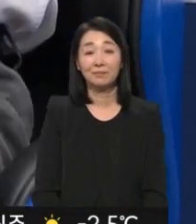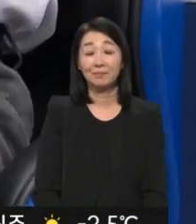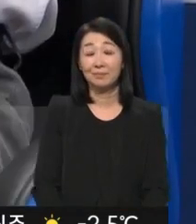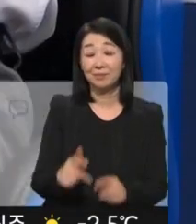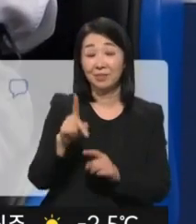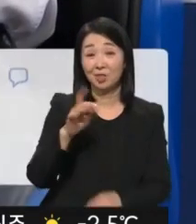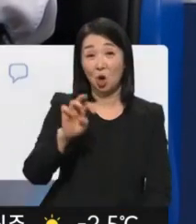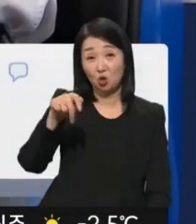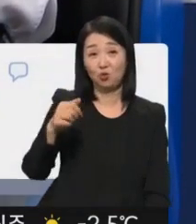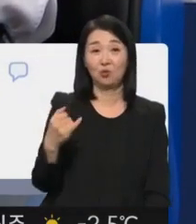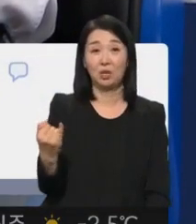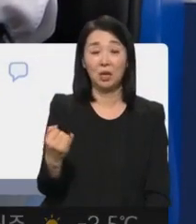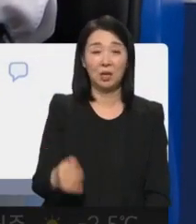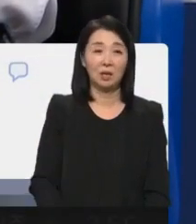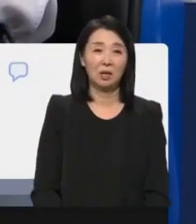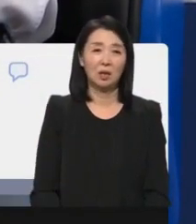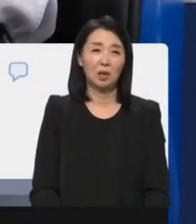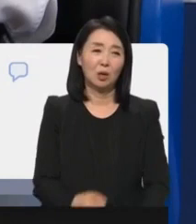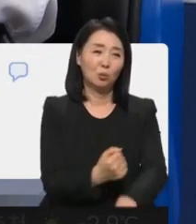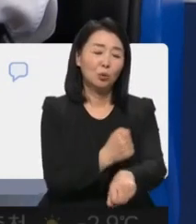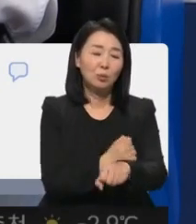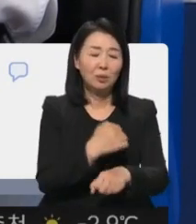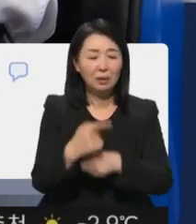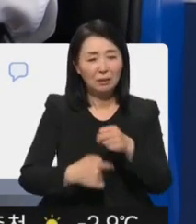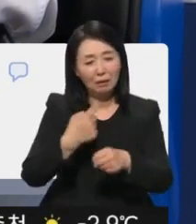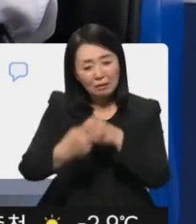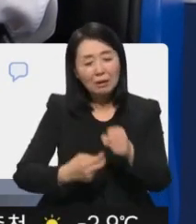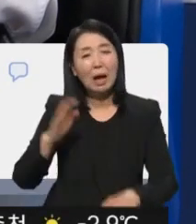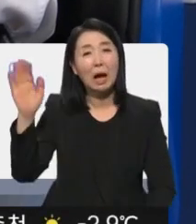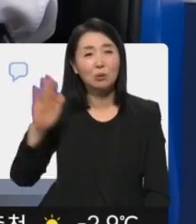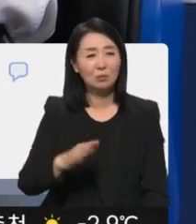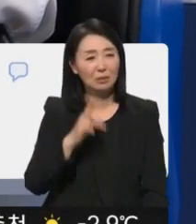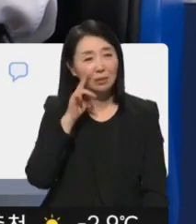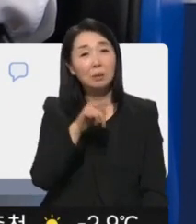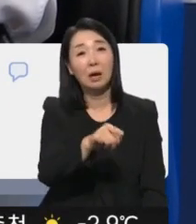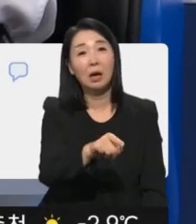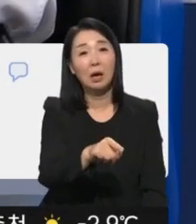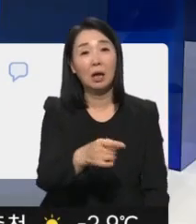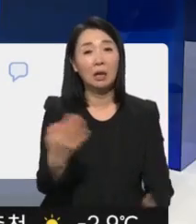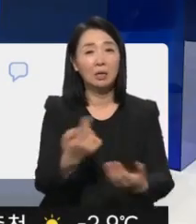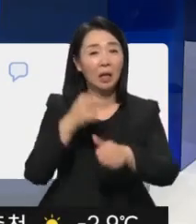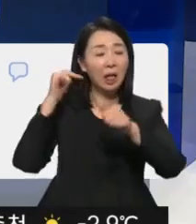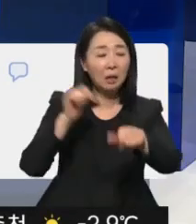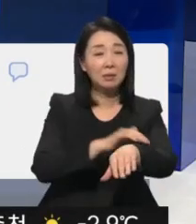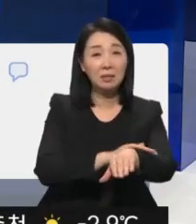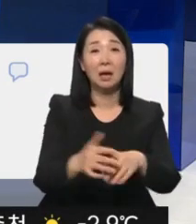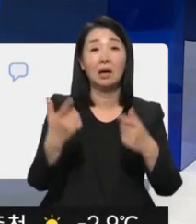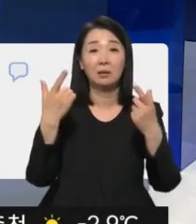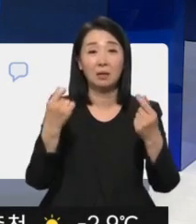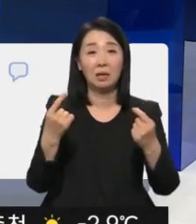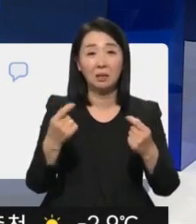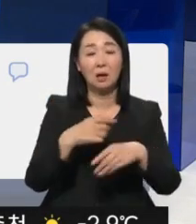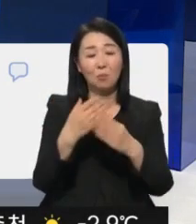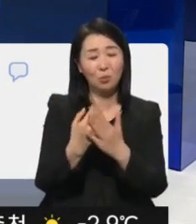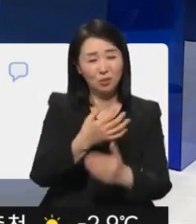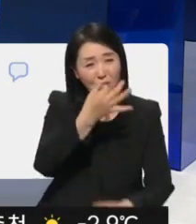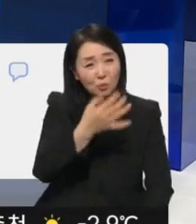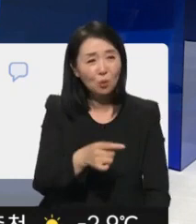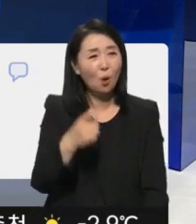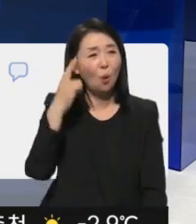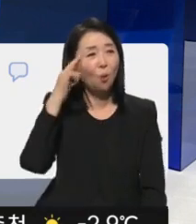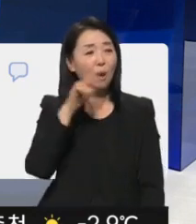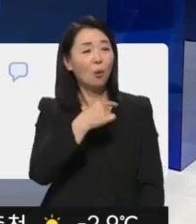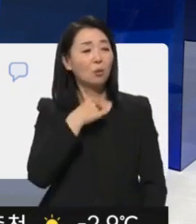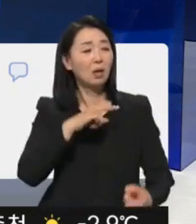정숙이님, 노조분들 한 해 두 해도 아니고 매번 정말 너무한다. 업무 개시 명령 잘한 것 같다. 다 힘든데 어찌